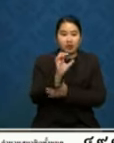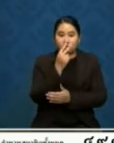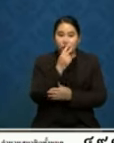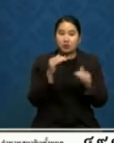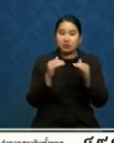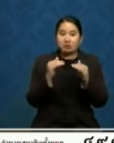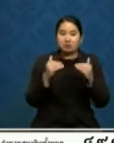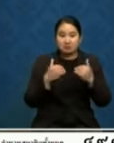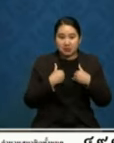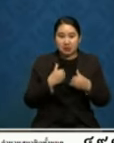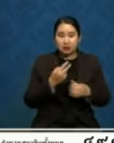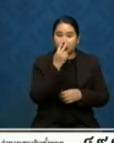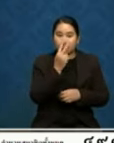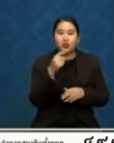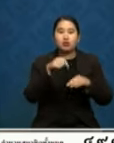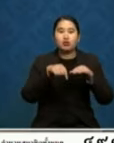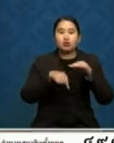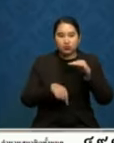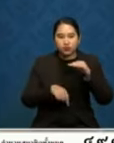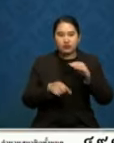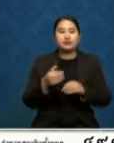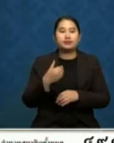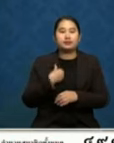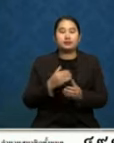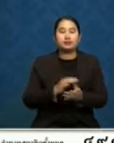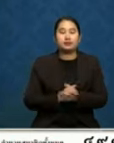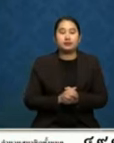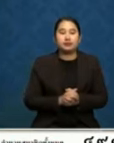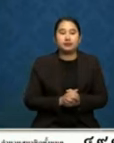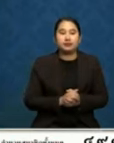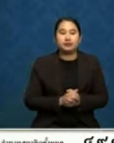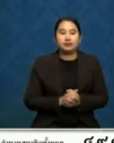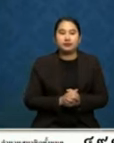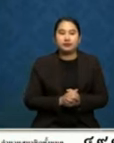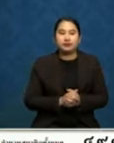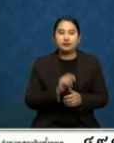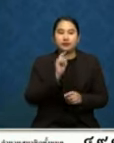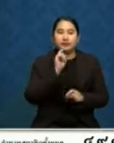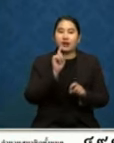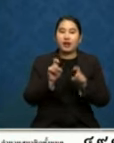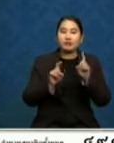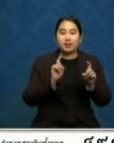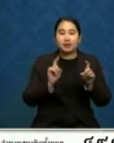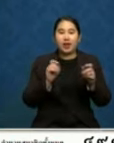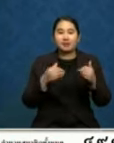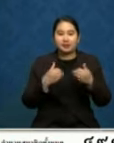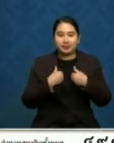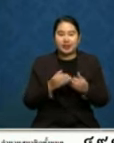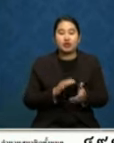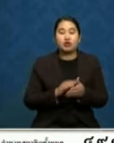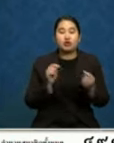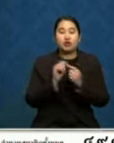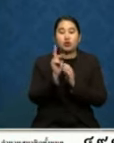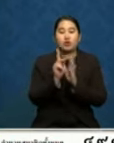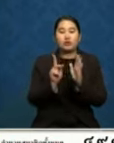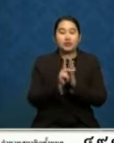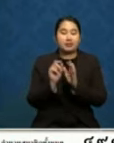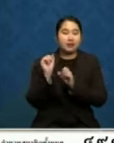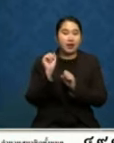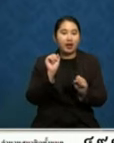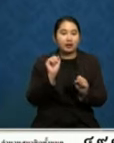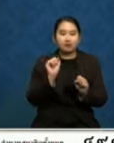ม่นั่นลึกลงไปอีกมีการตั้งคำถามมากมายว่าการบังคับใช้กฎหมายที่ไม่เป็นธร